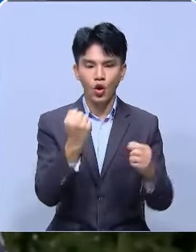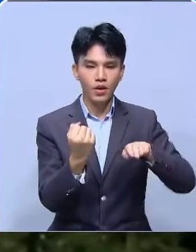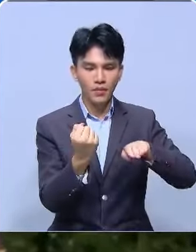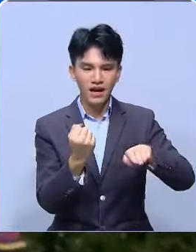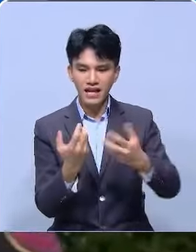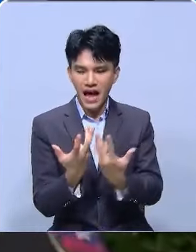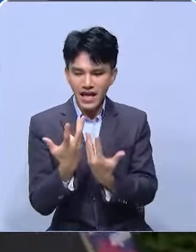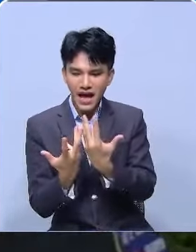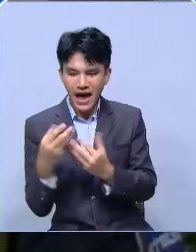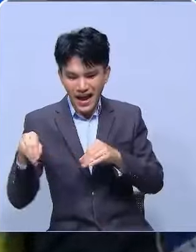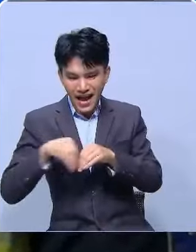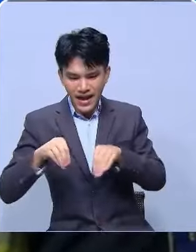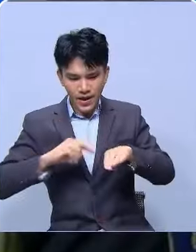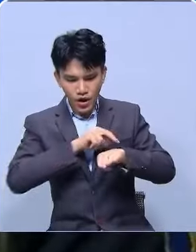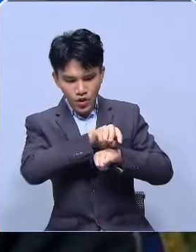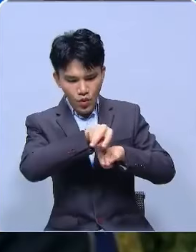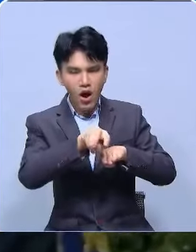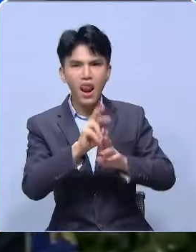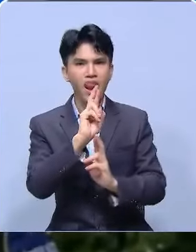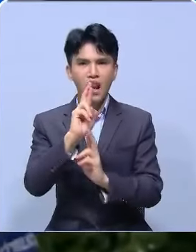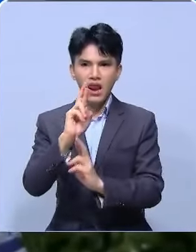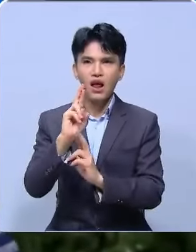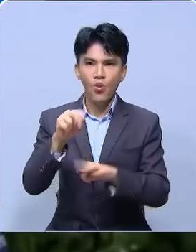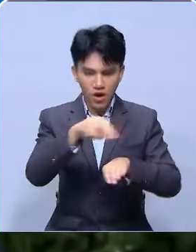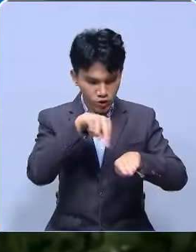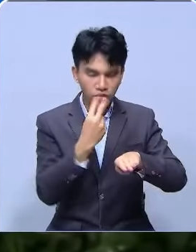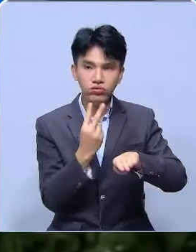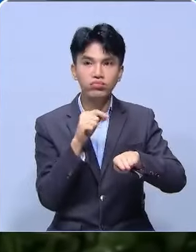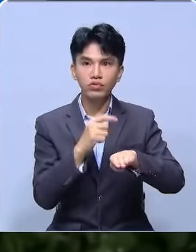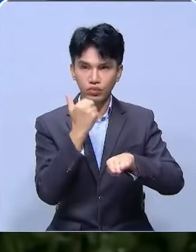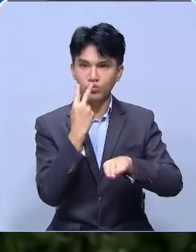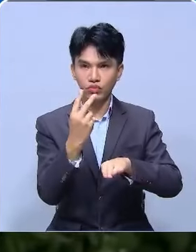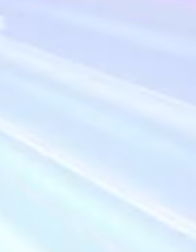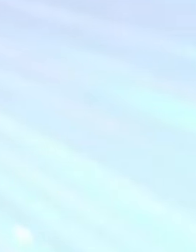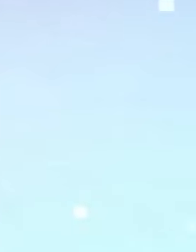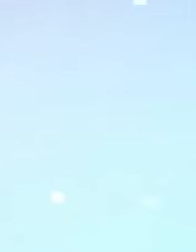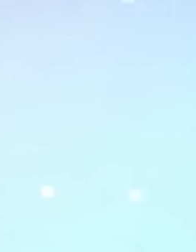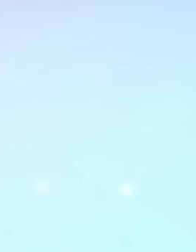กับป่าตรวจเช็คอีกทีนึงว่ามีแขกไม่รับเชิญมาหลบซ่อนอยู่หรือเปล่าเงี้ยครับ